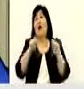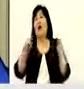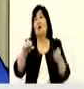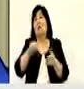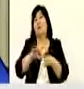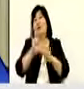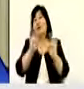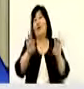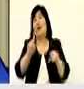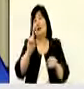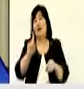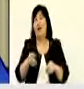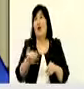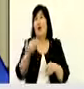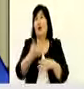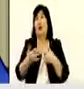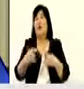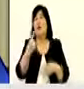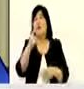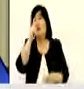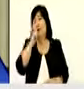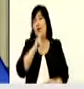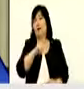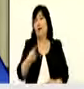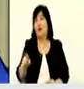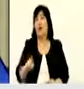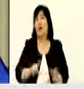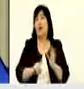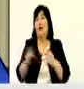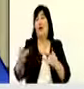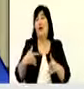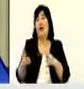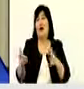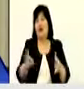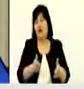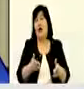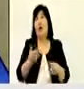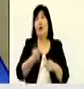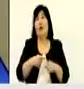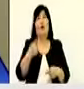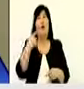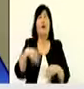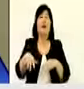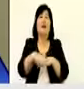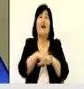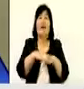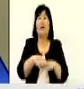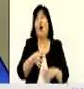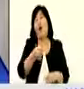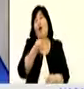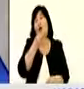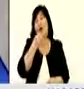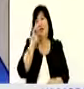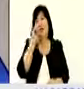деп ойлаймыз. Бұл спектакль бір айдың көлемінде шықты. Енді ойлаймын, халыққа ұнады деп